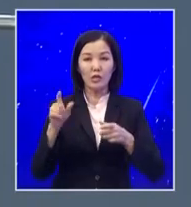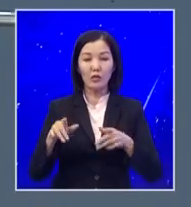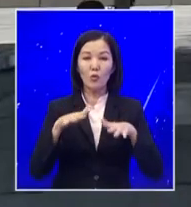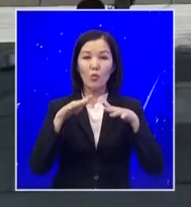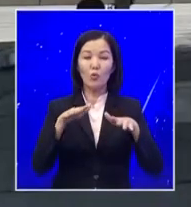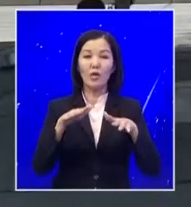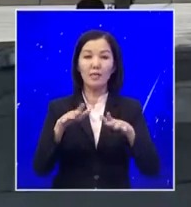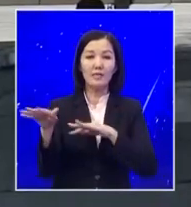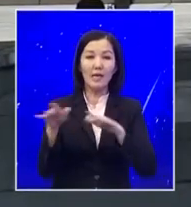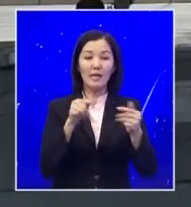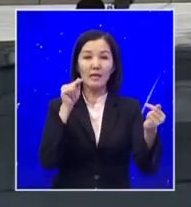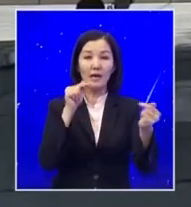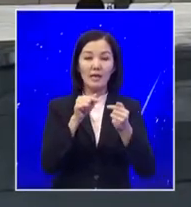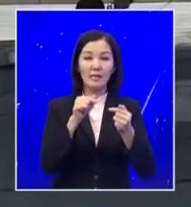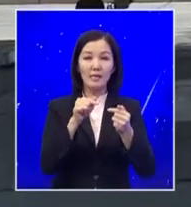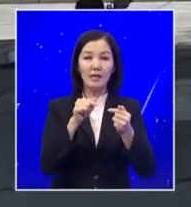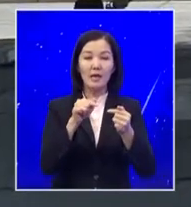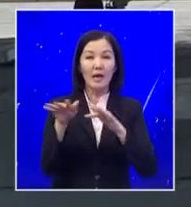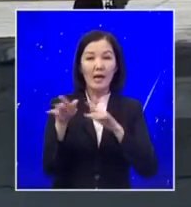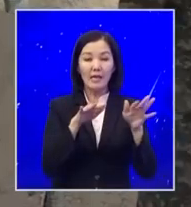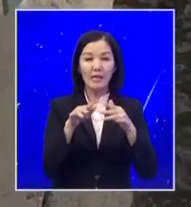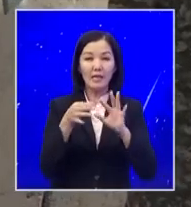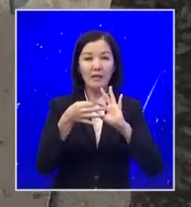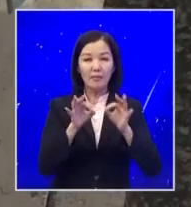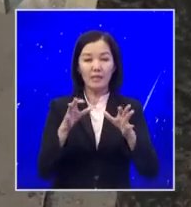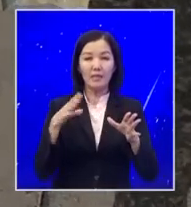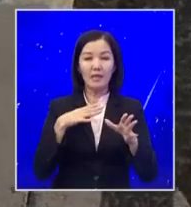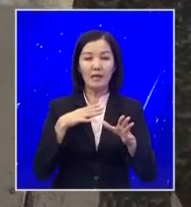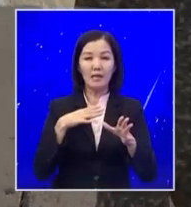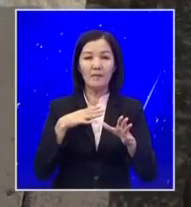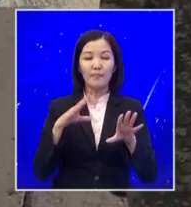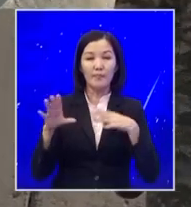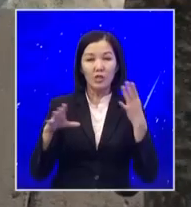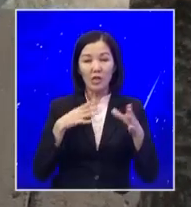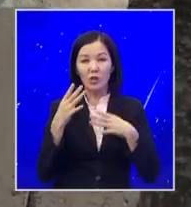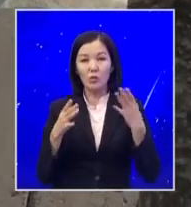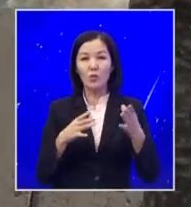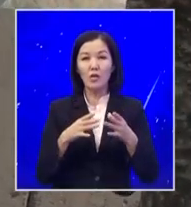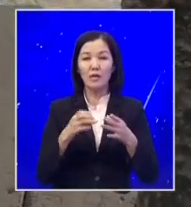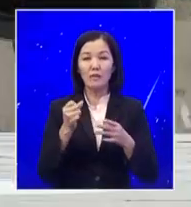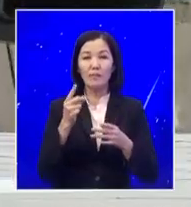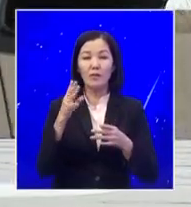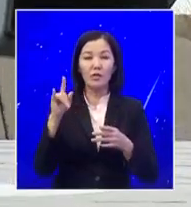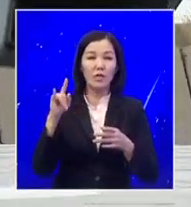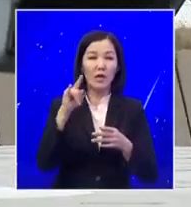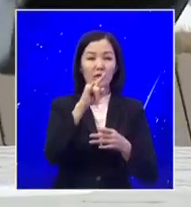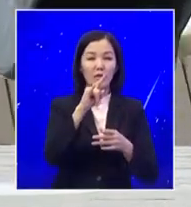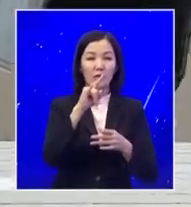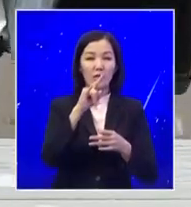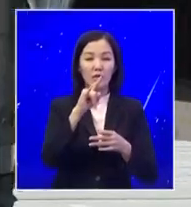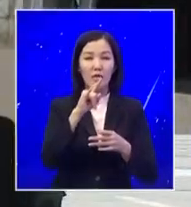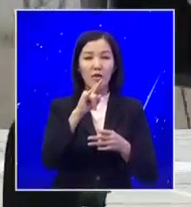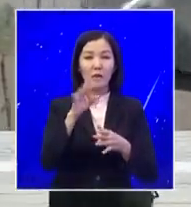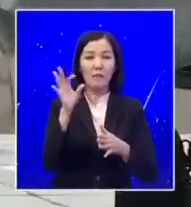шабуылдау әрекетіне қарсы тұру әдістері пысықталды. Қорғаныс күштерінің жаттығулары Қазақстанның бірнеше аэродромынан және ұшу